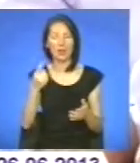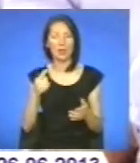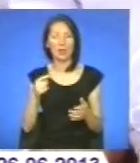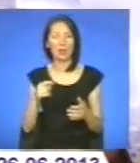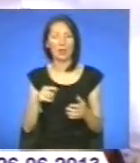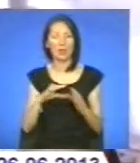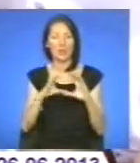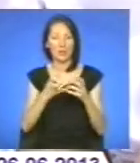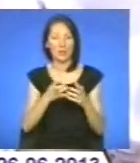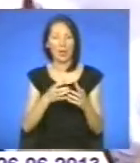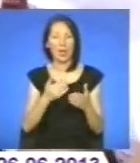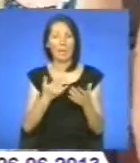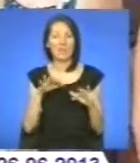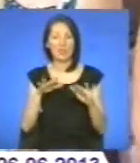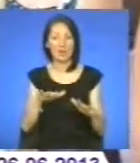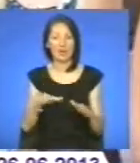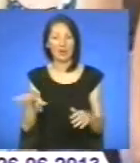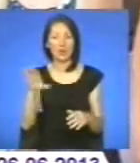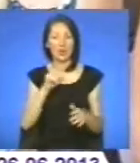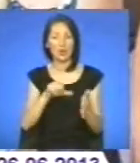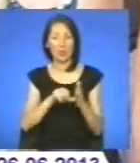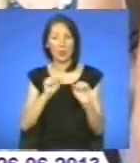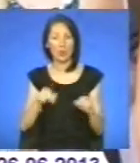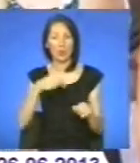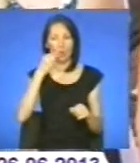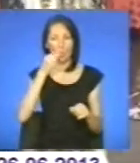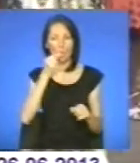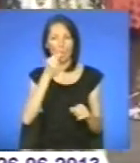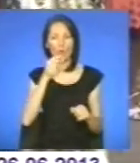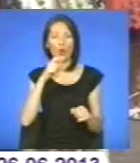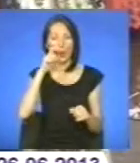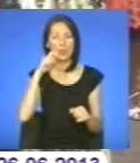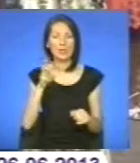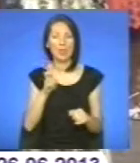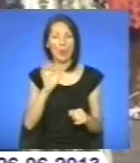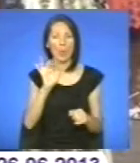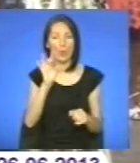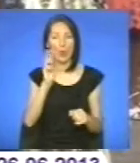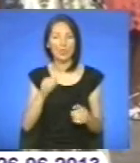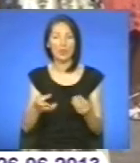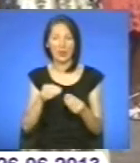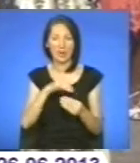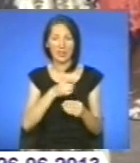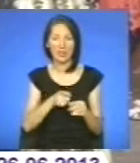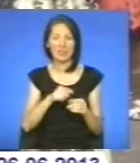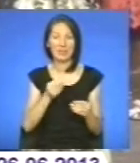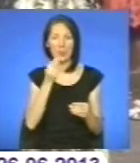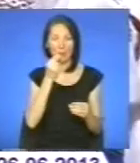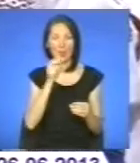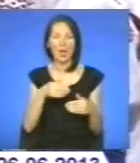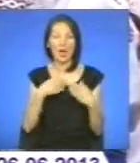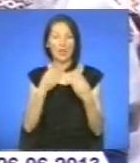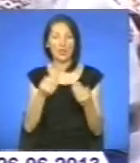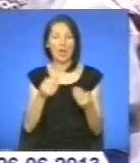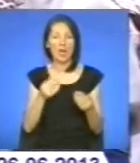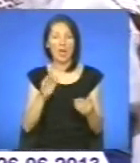всі учасники могли скуштувати український борщ та вареники. Цими смачними наїдками пригощали місцеві господині.